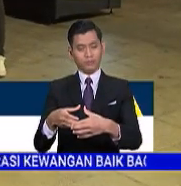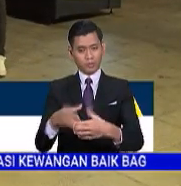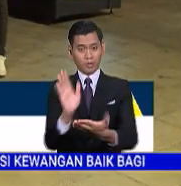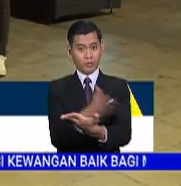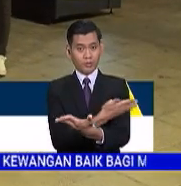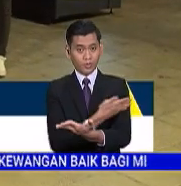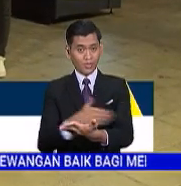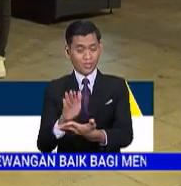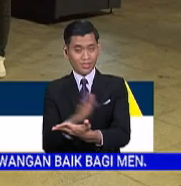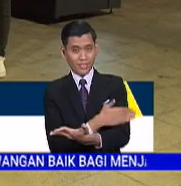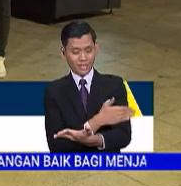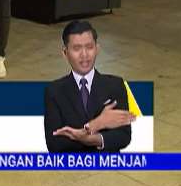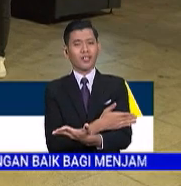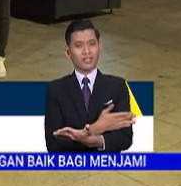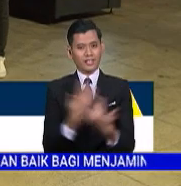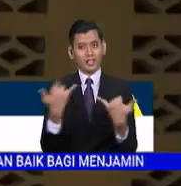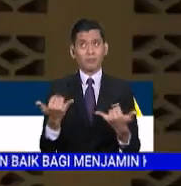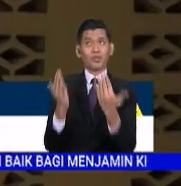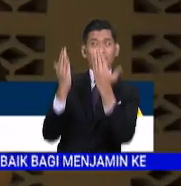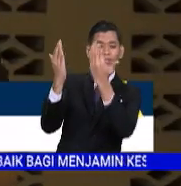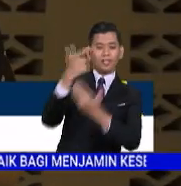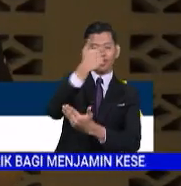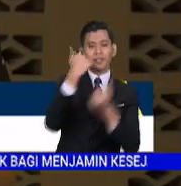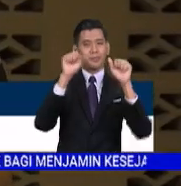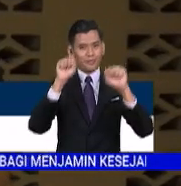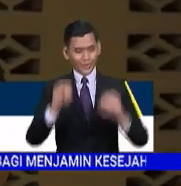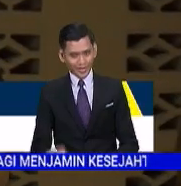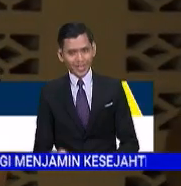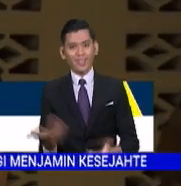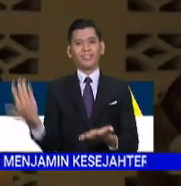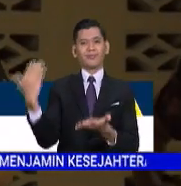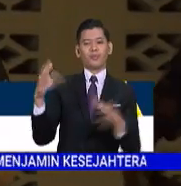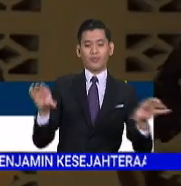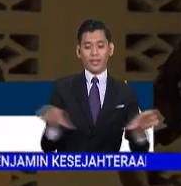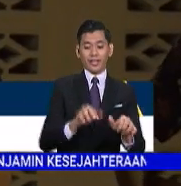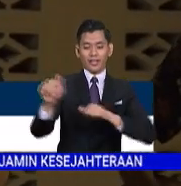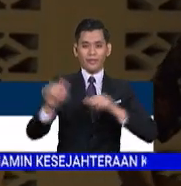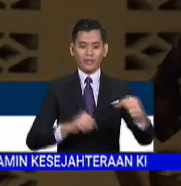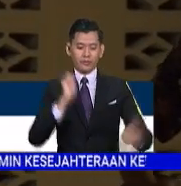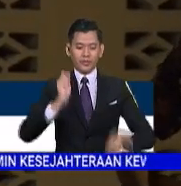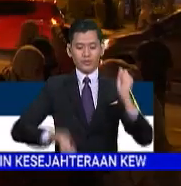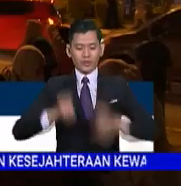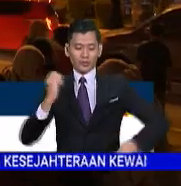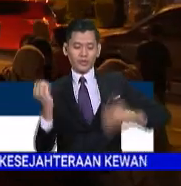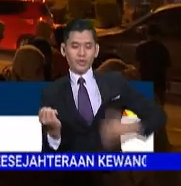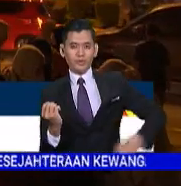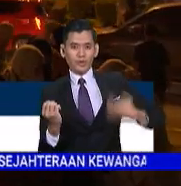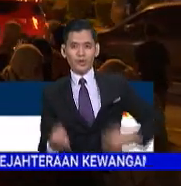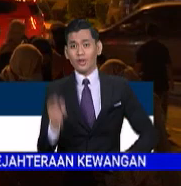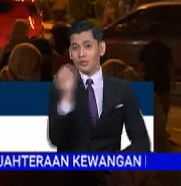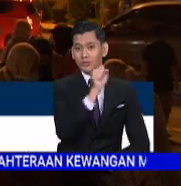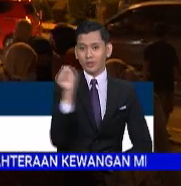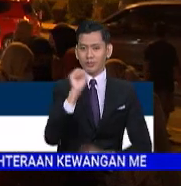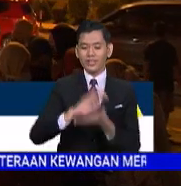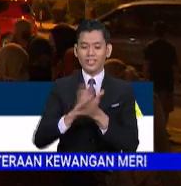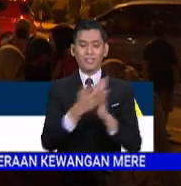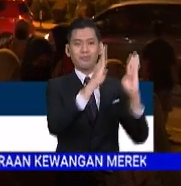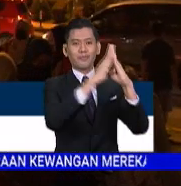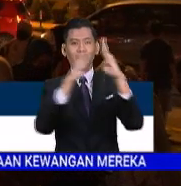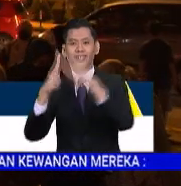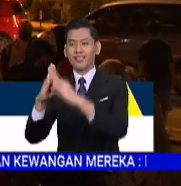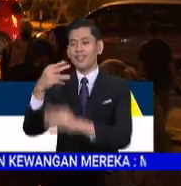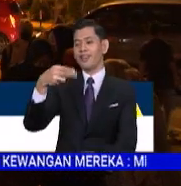PPN yang membenarkan mereka untuk kembali memeriahkan Bandaraya Melaka. Selain menjadikan Bandar Hilir sebagai lokasi